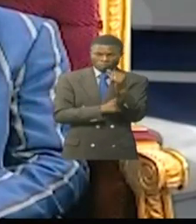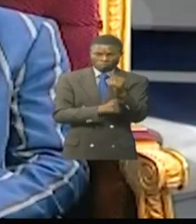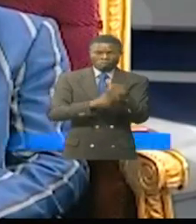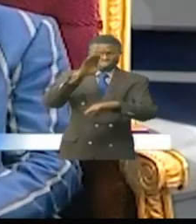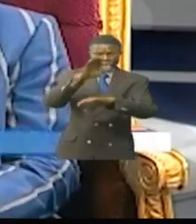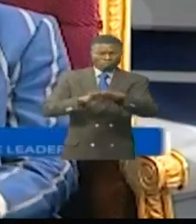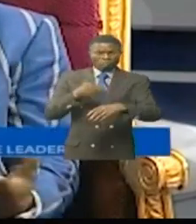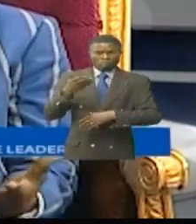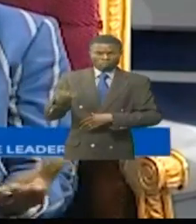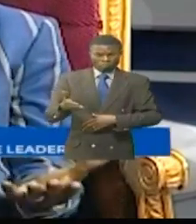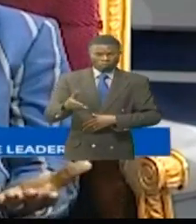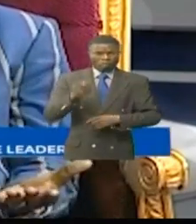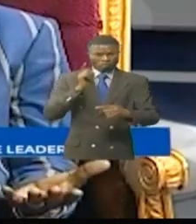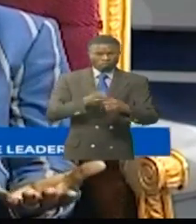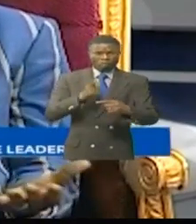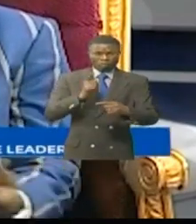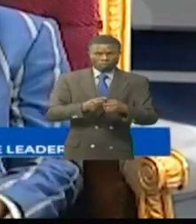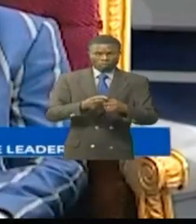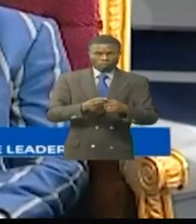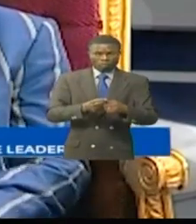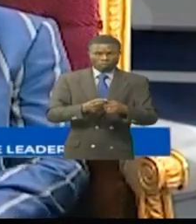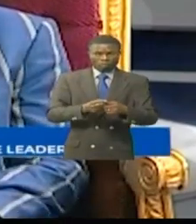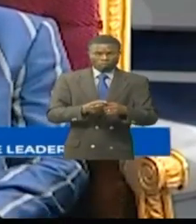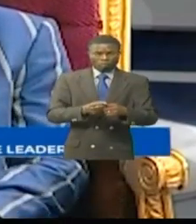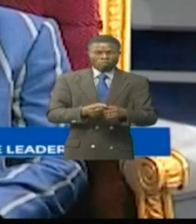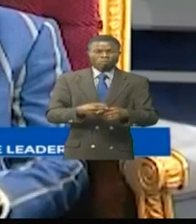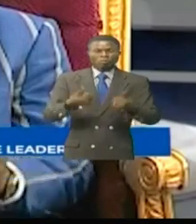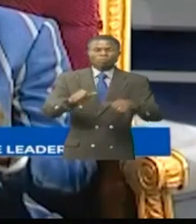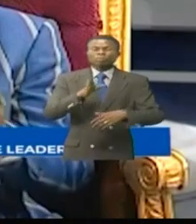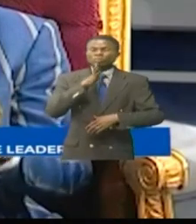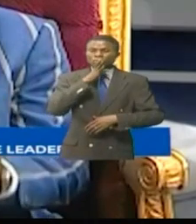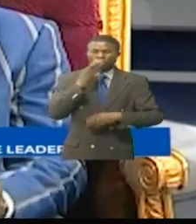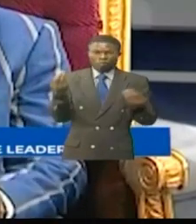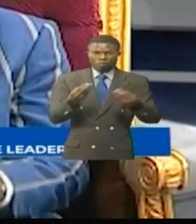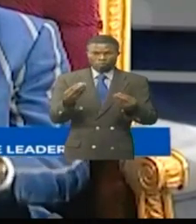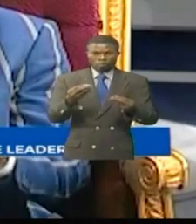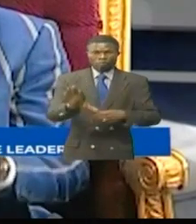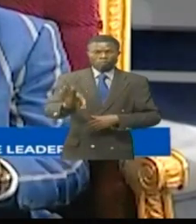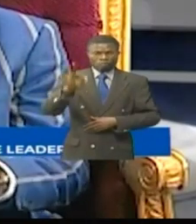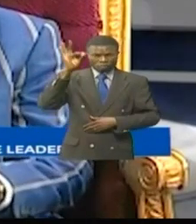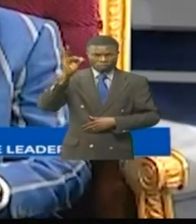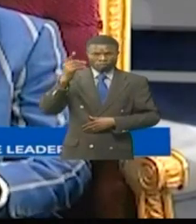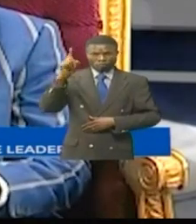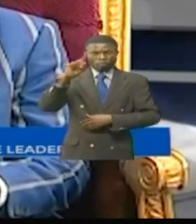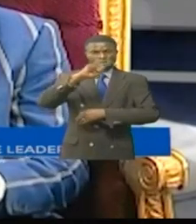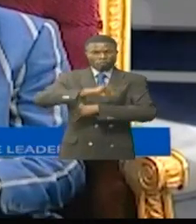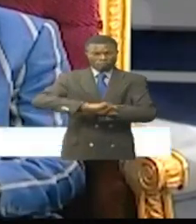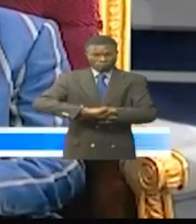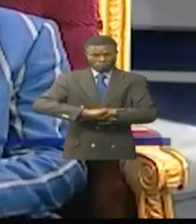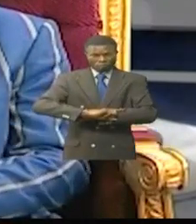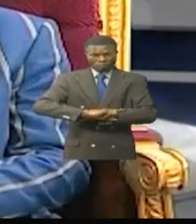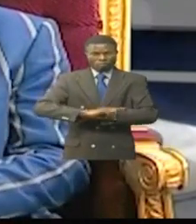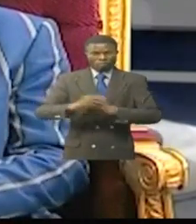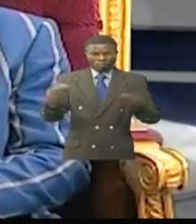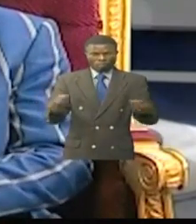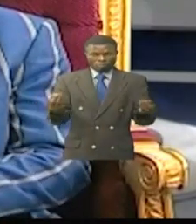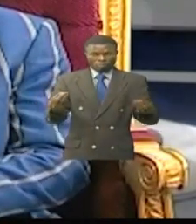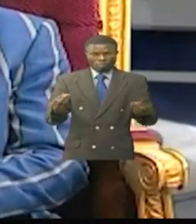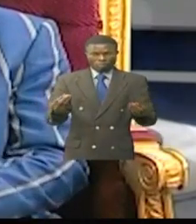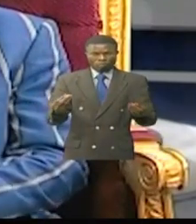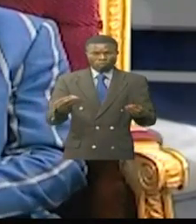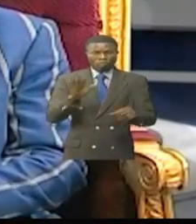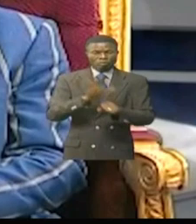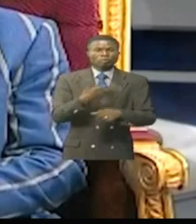invitées, c'est difficile de les prendre beaucoup de jours. C'est pourquoi nous avons ciblé en un jour, parce que il y a